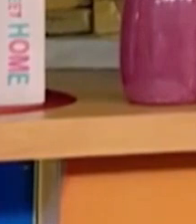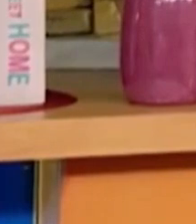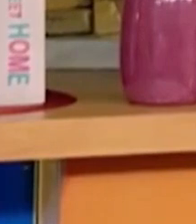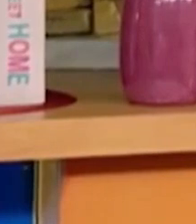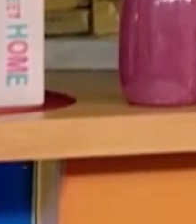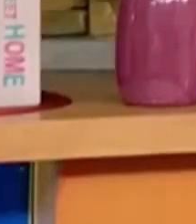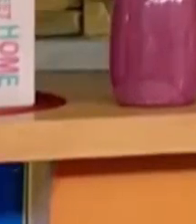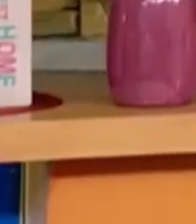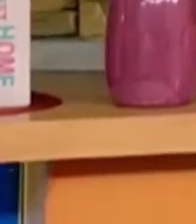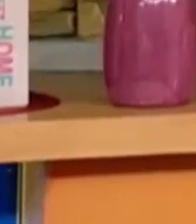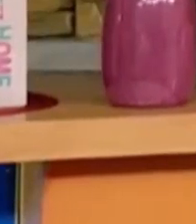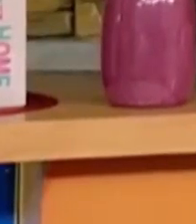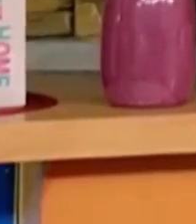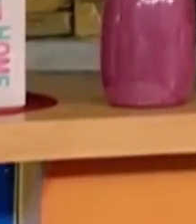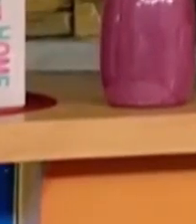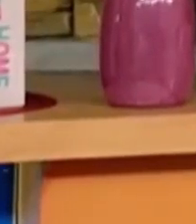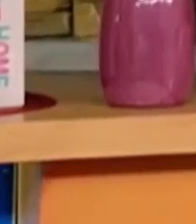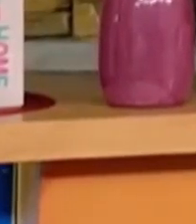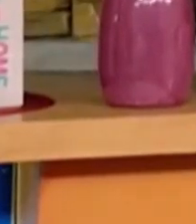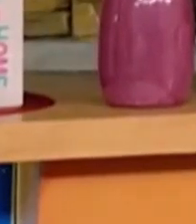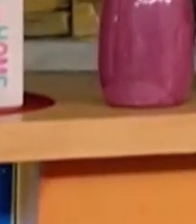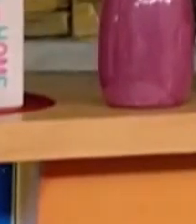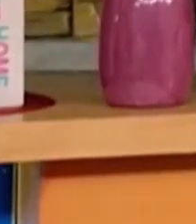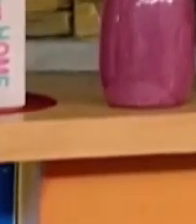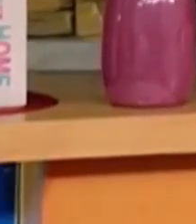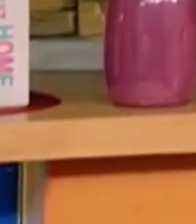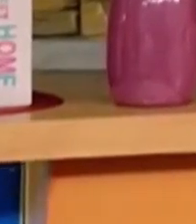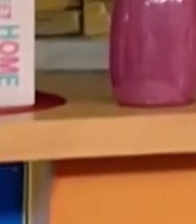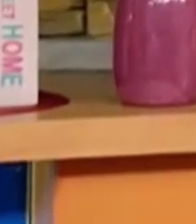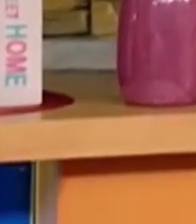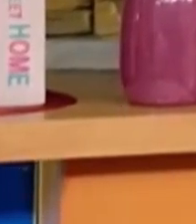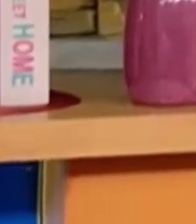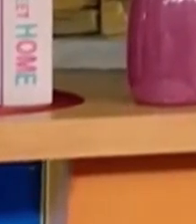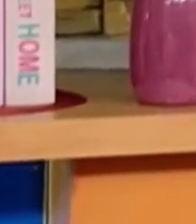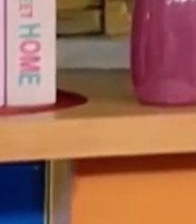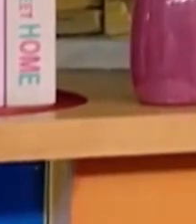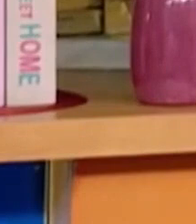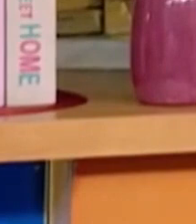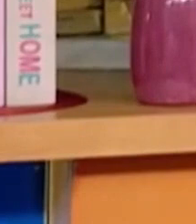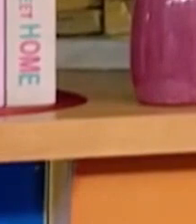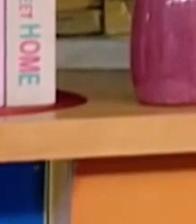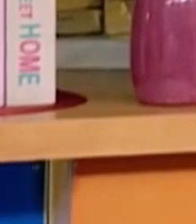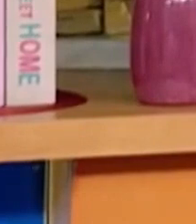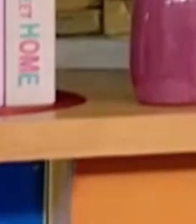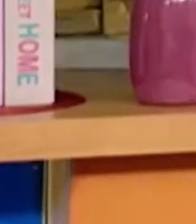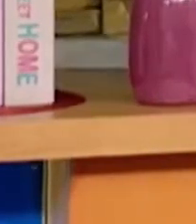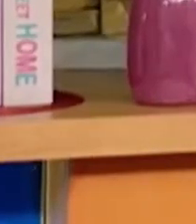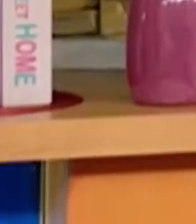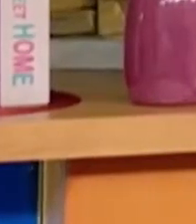I-click lang ang subscribe button. At sa mga kapuso abroad, maaari kaming masubaybayan